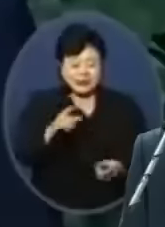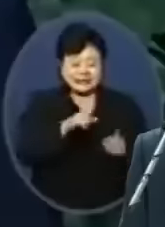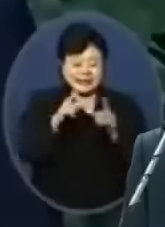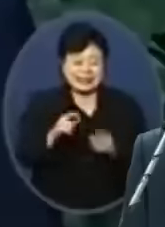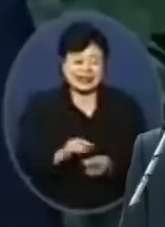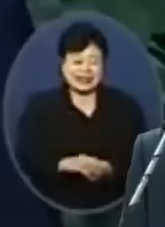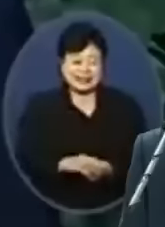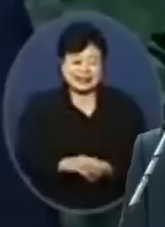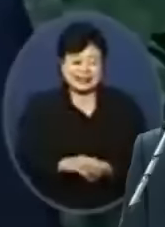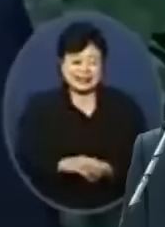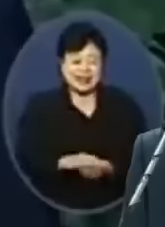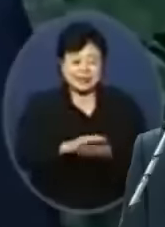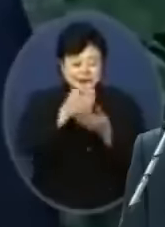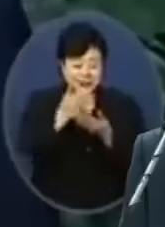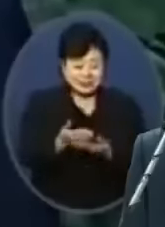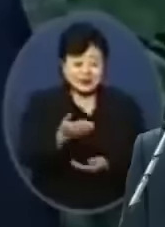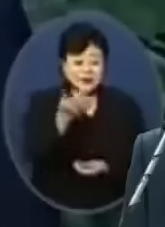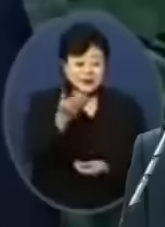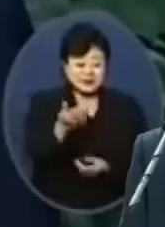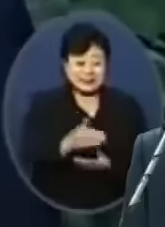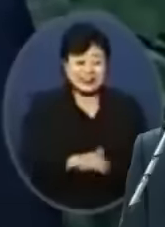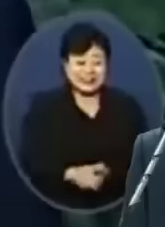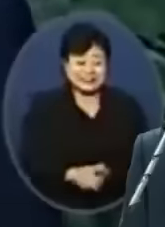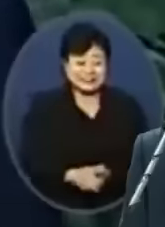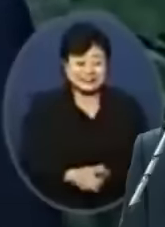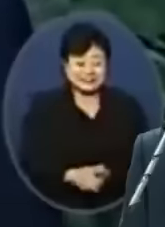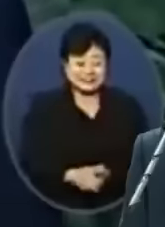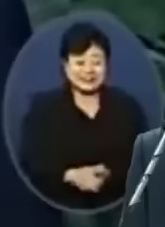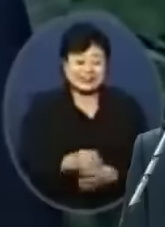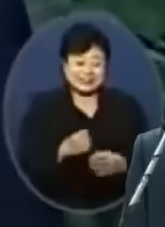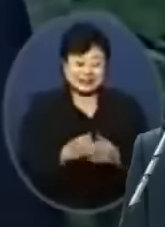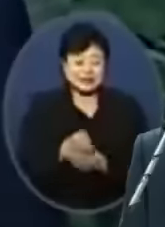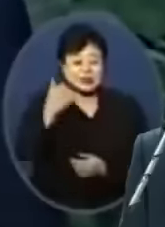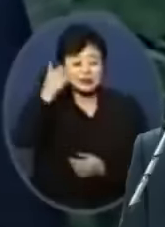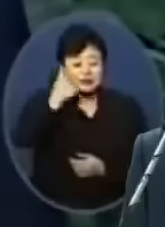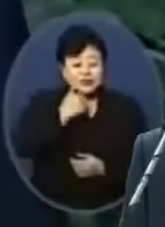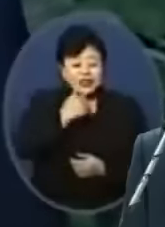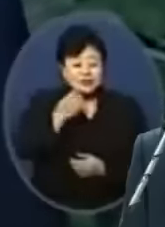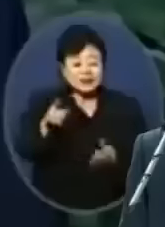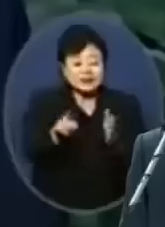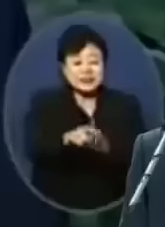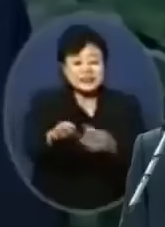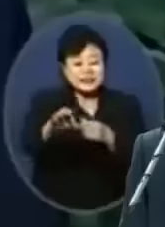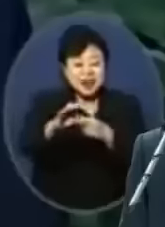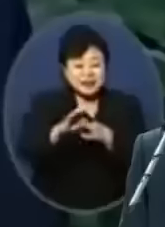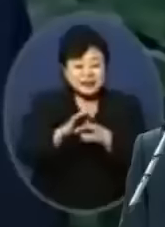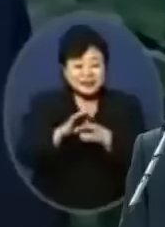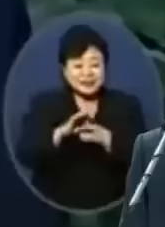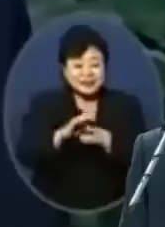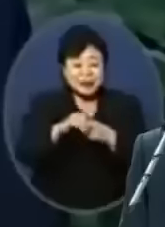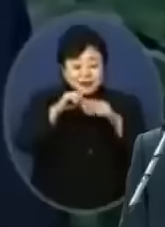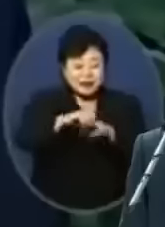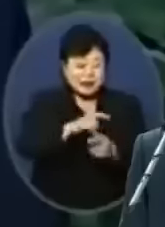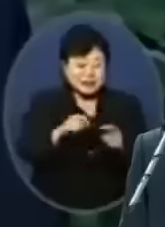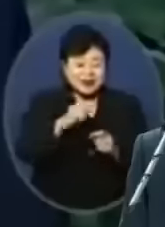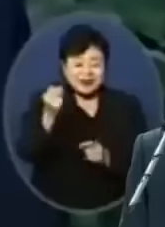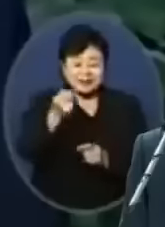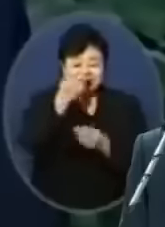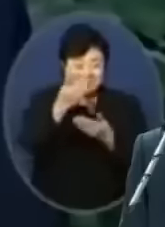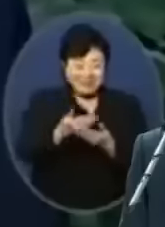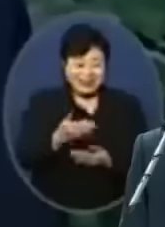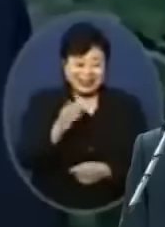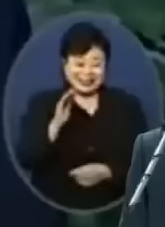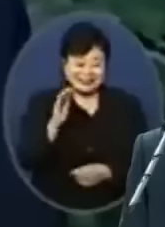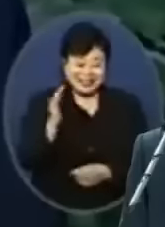살도록 변화시켜 주시는 것입니다. 그러므로 누구든지 저를 믿으면 멸망하지 않고 영생을